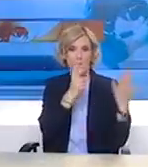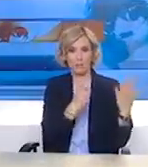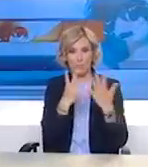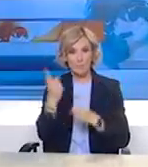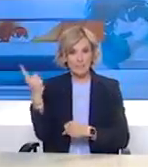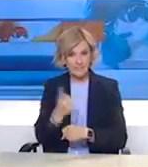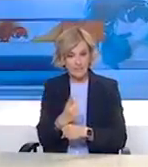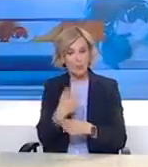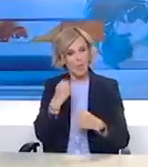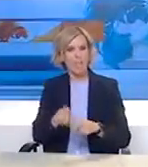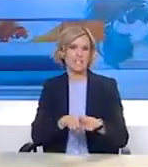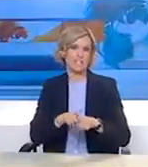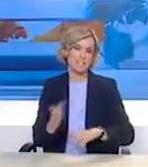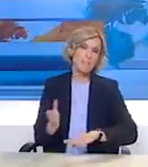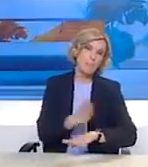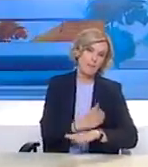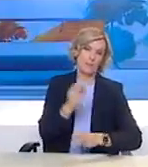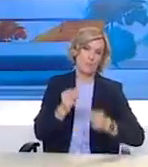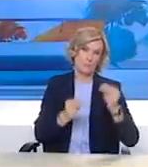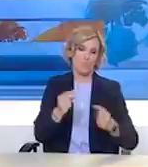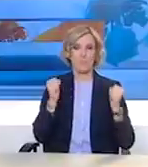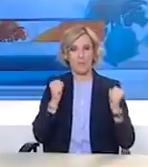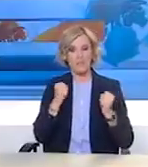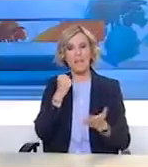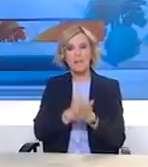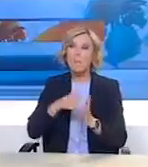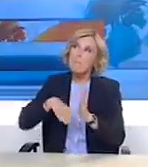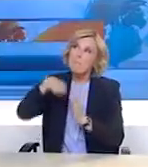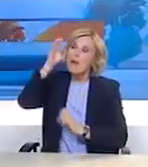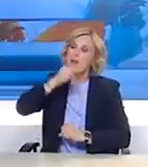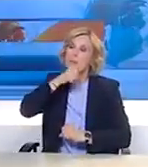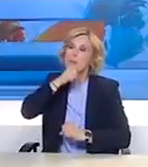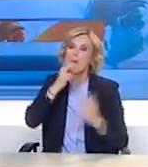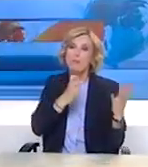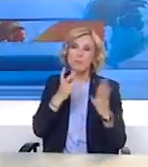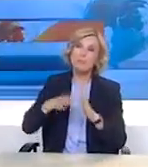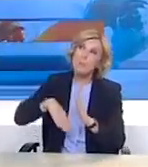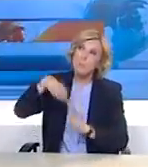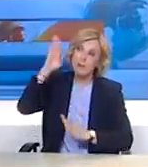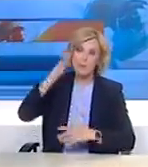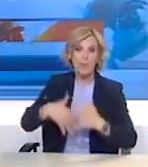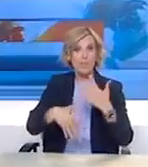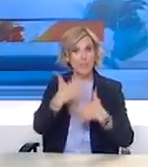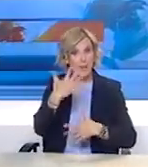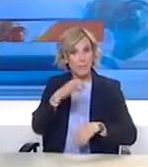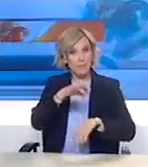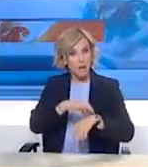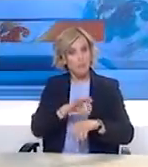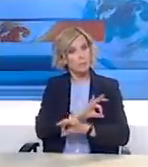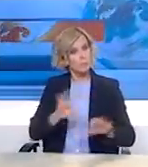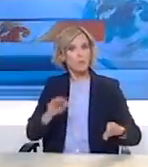έχει υποκείμενο νόσημα ή είναι ηλικιωμένοι 70 ετών και άνω. 15 ασθενείς έχουν ήδη εξέλθει από τις